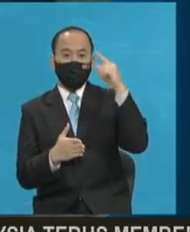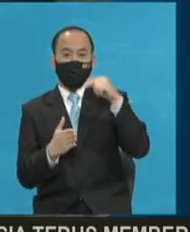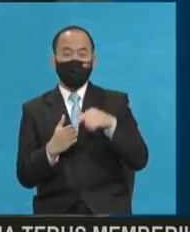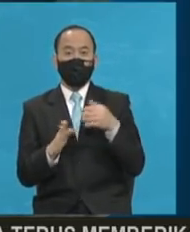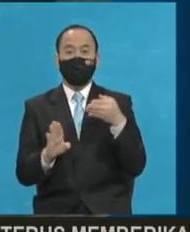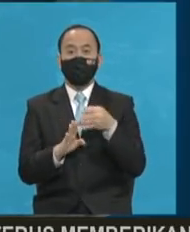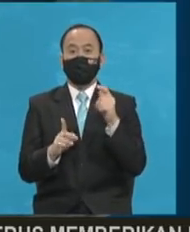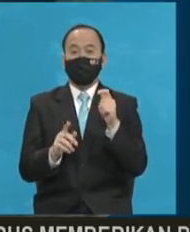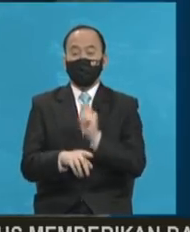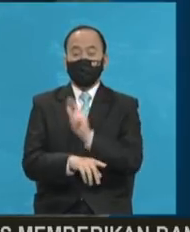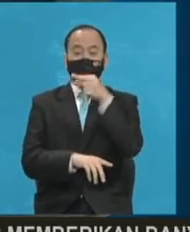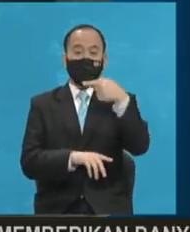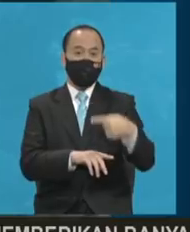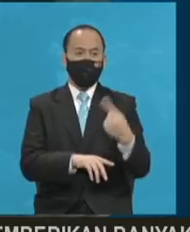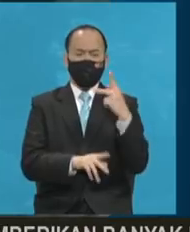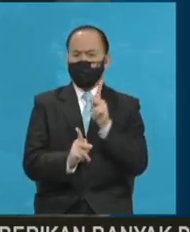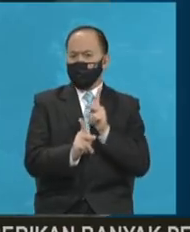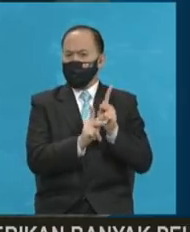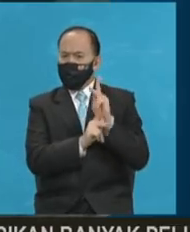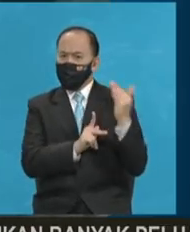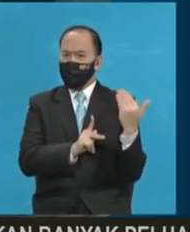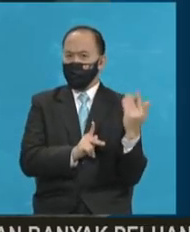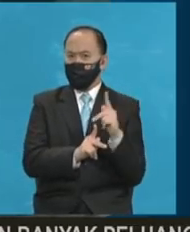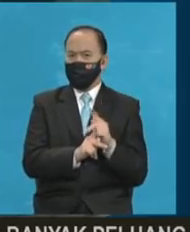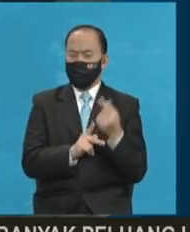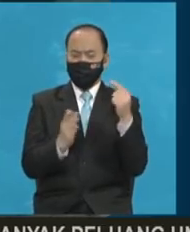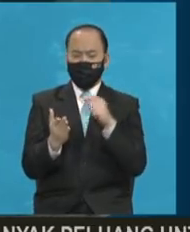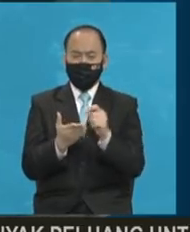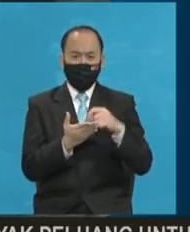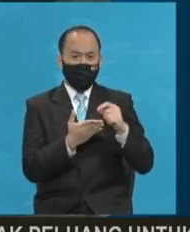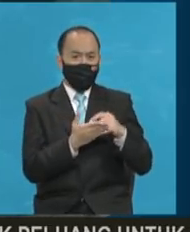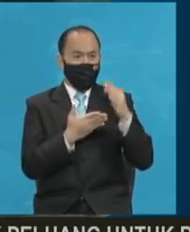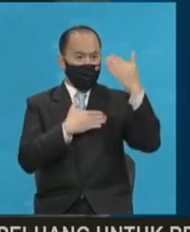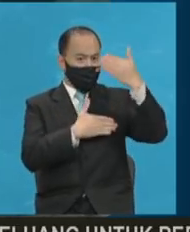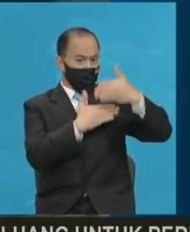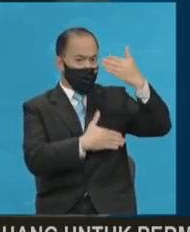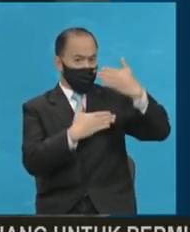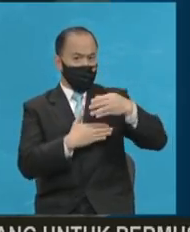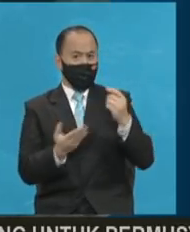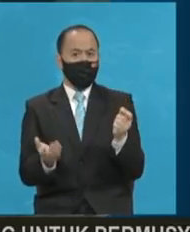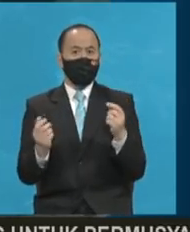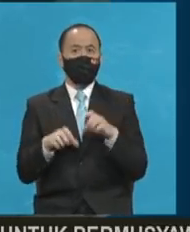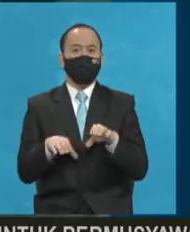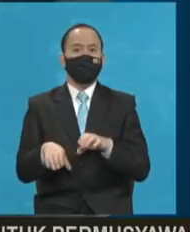dan diingatkan untuk senjata berhati-hati dan mematuhi tante-tante yang telah disediakan